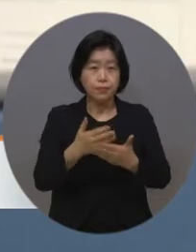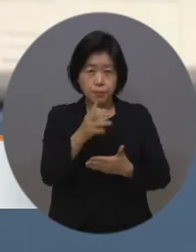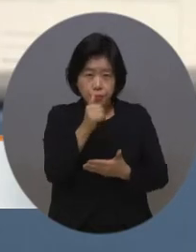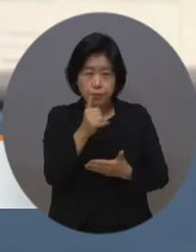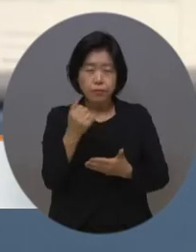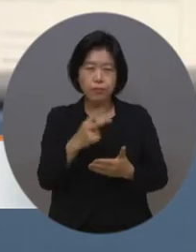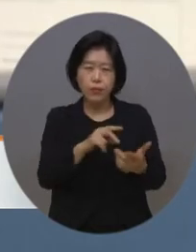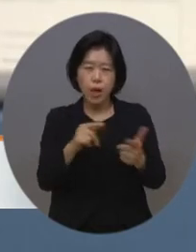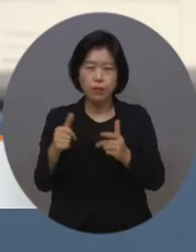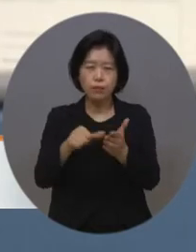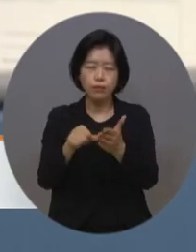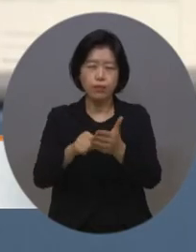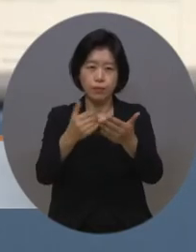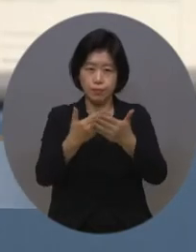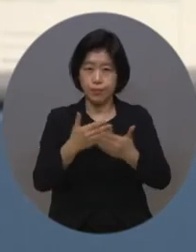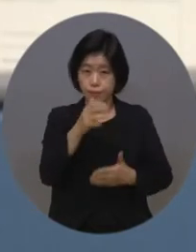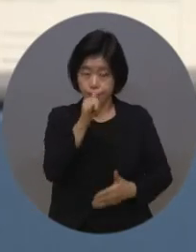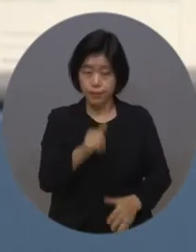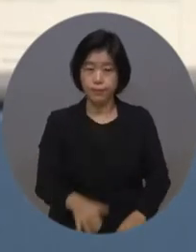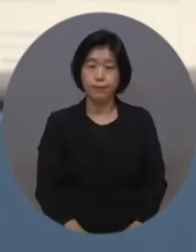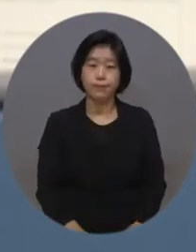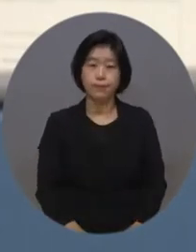등 필요한 지원을 받을 수 있습니다.